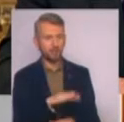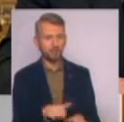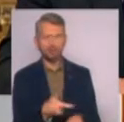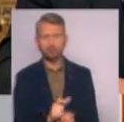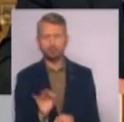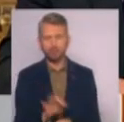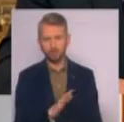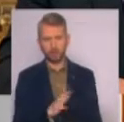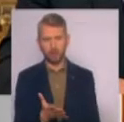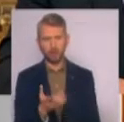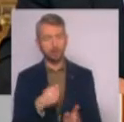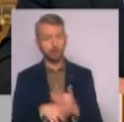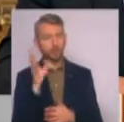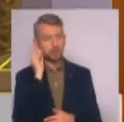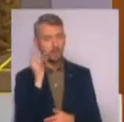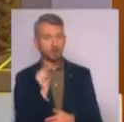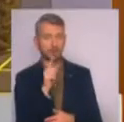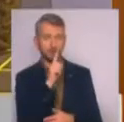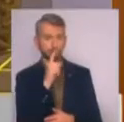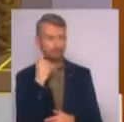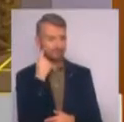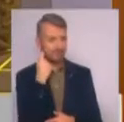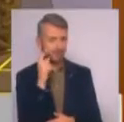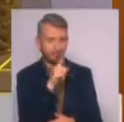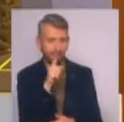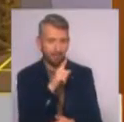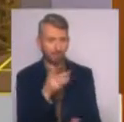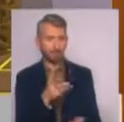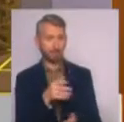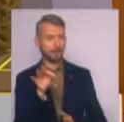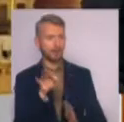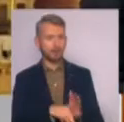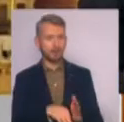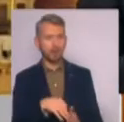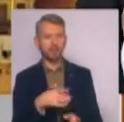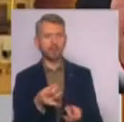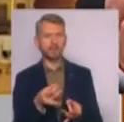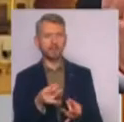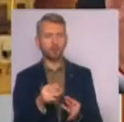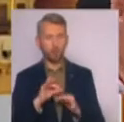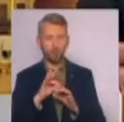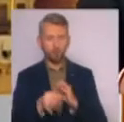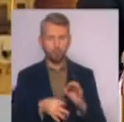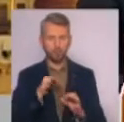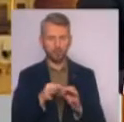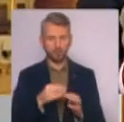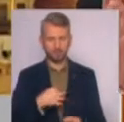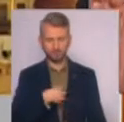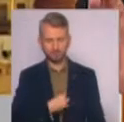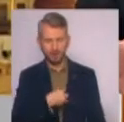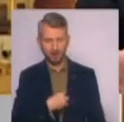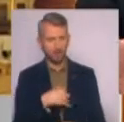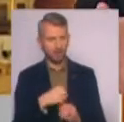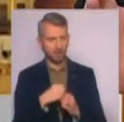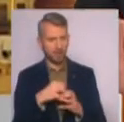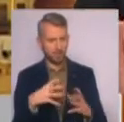зустрічається, тому що, зважаючи на малий вік, і це зразу набряк слизової оболонки і все інше. І